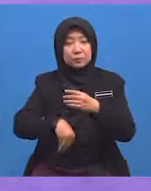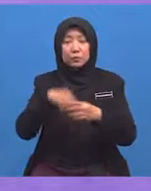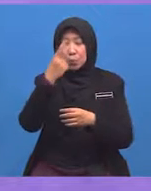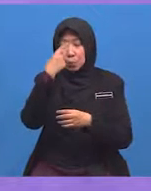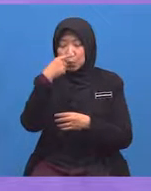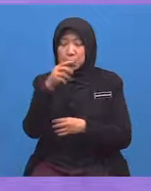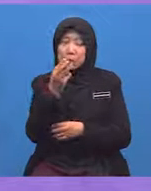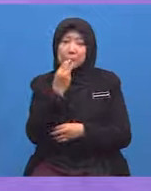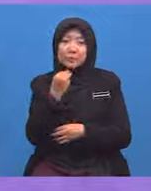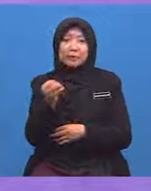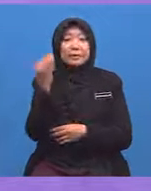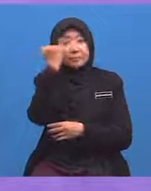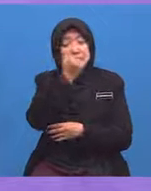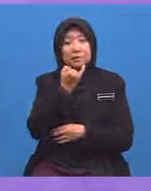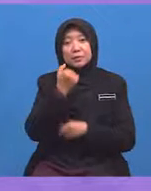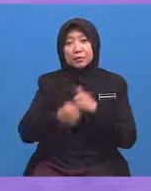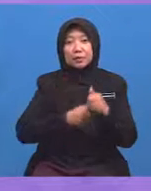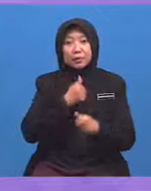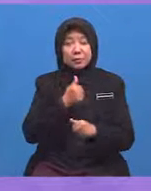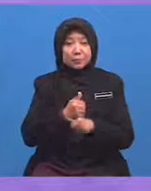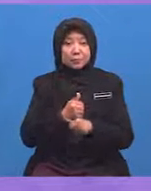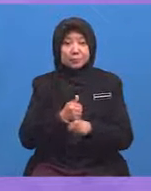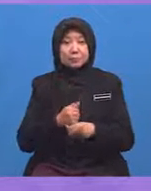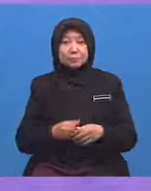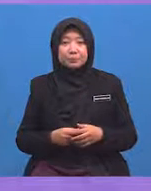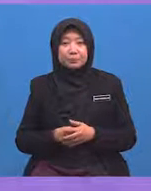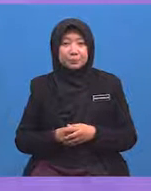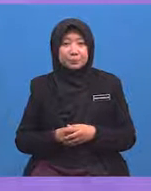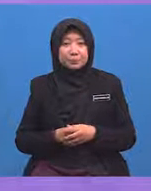menikmati keindahan alam semula jadi.